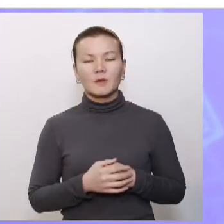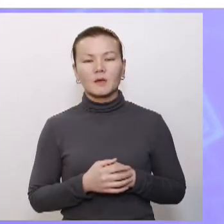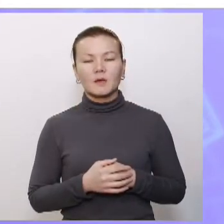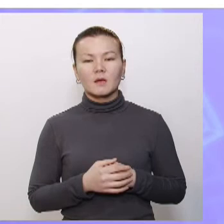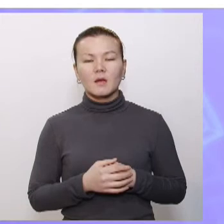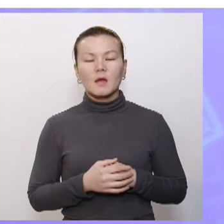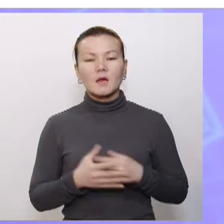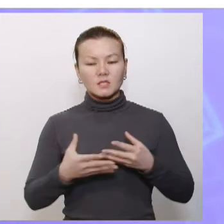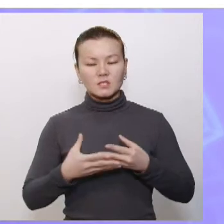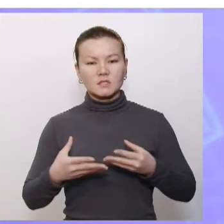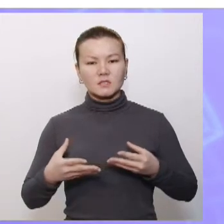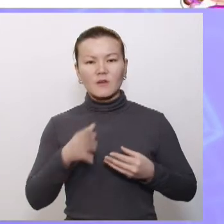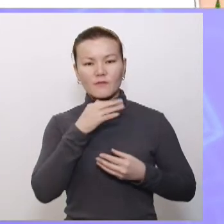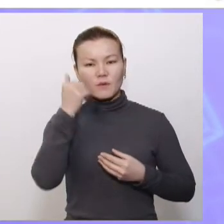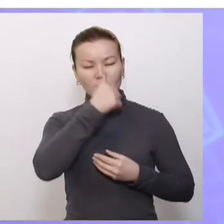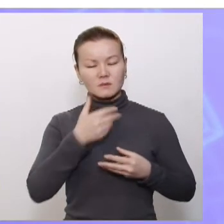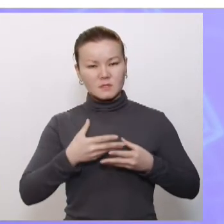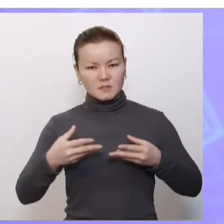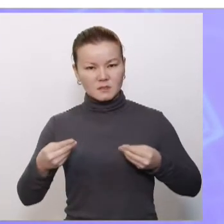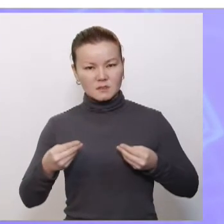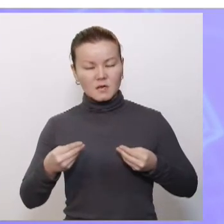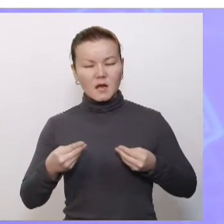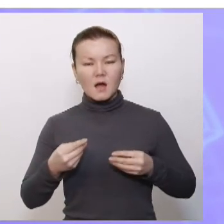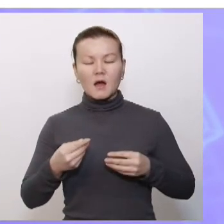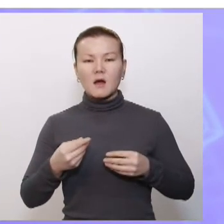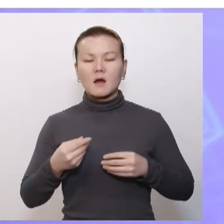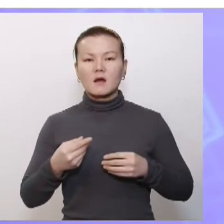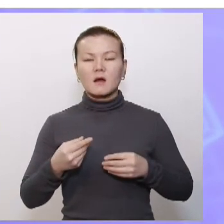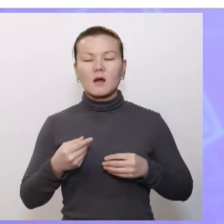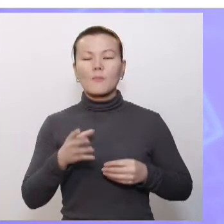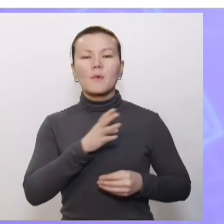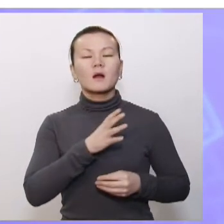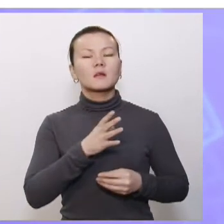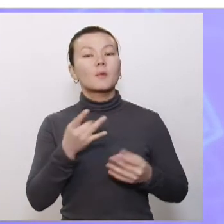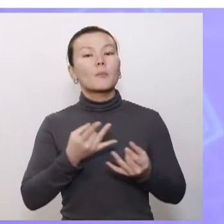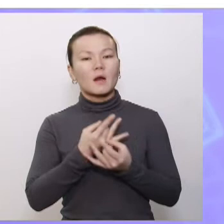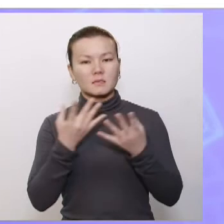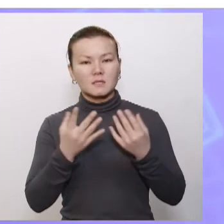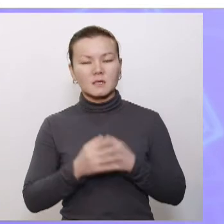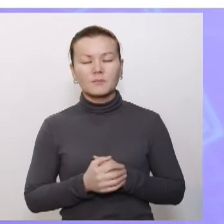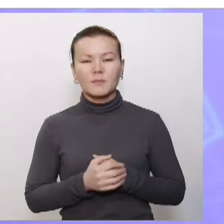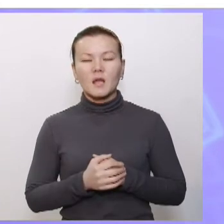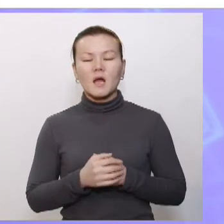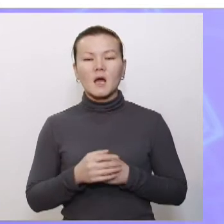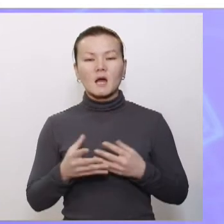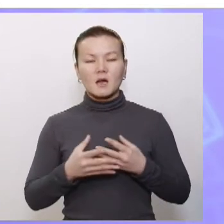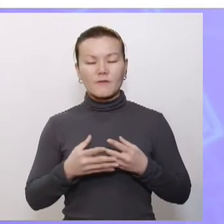Jaz mezgilinin ayabay mayramdarga bay mezgil. Jazdan birinci